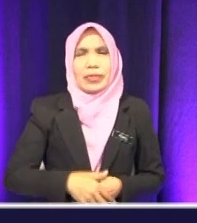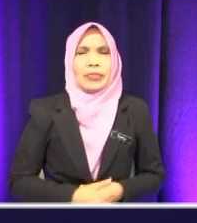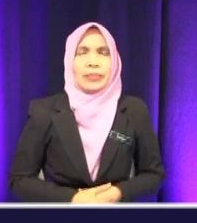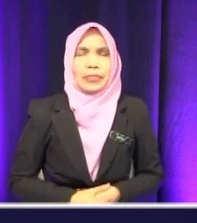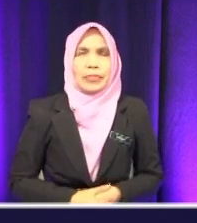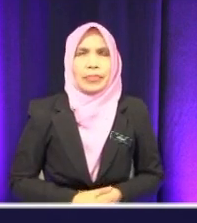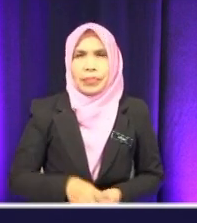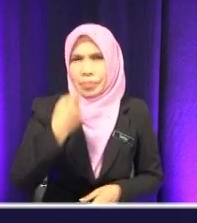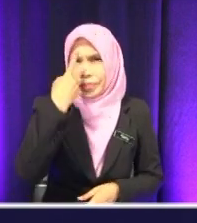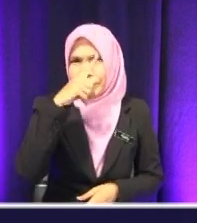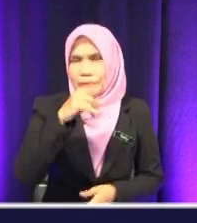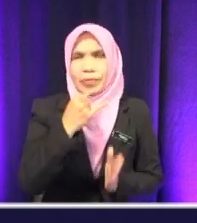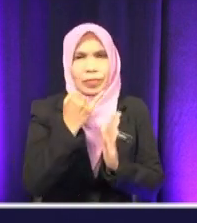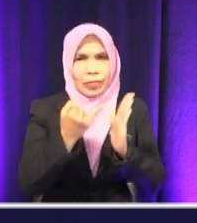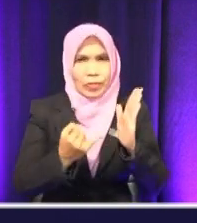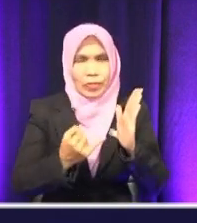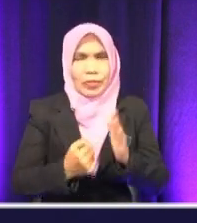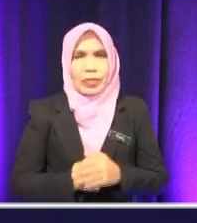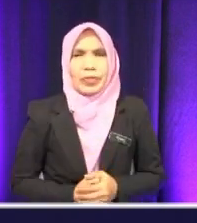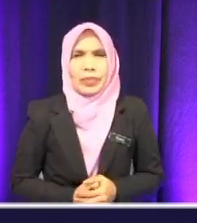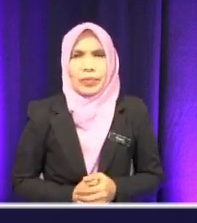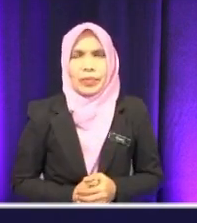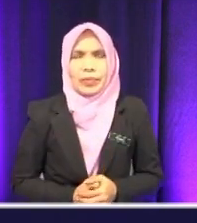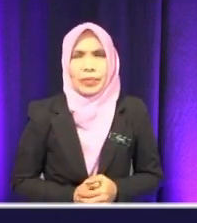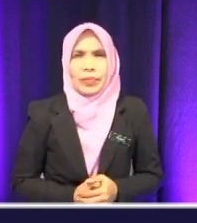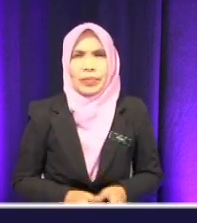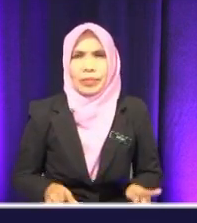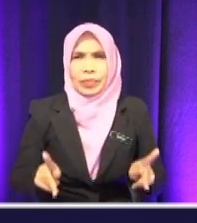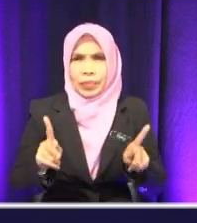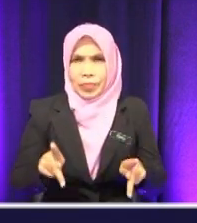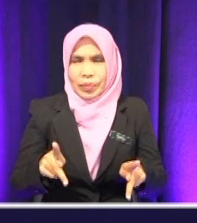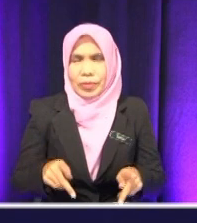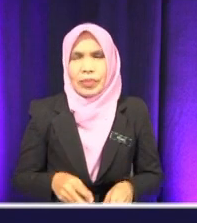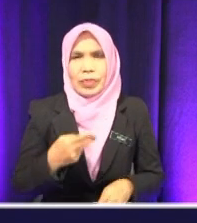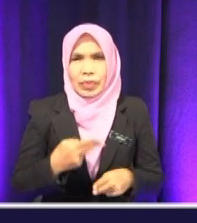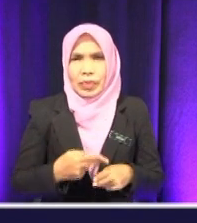untuk melukis skema hubungan pastikan nama jadwal dinyatakan